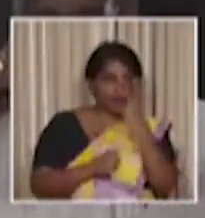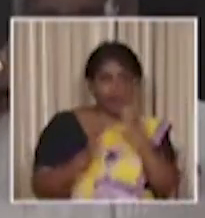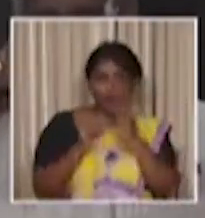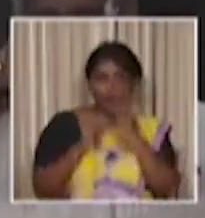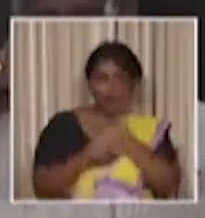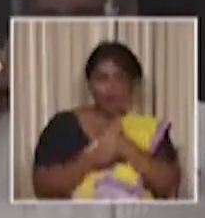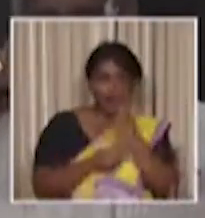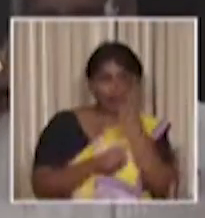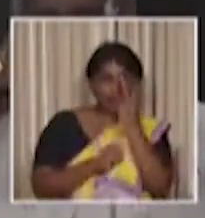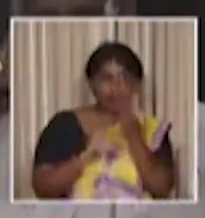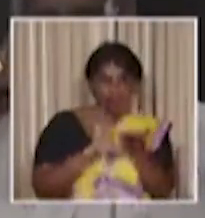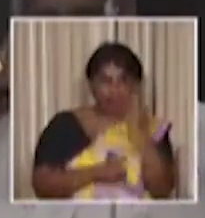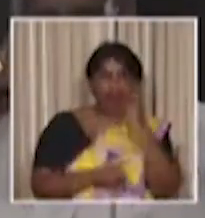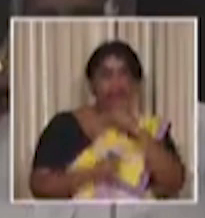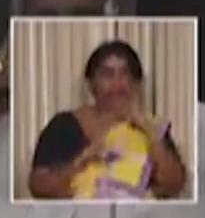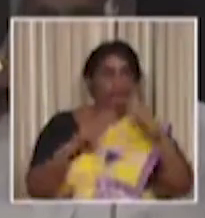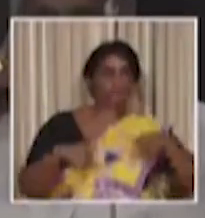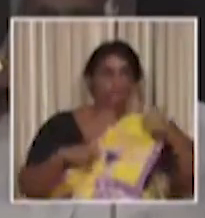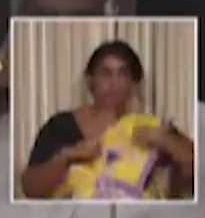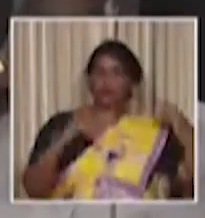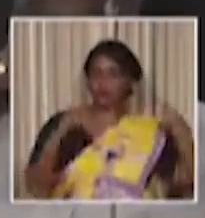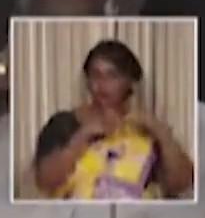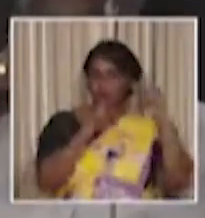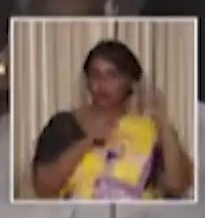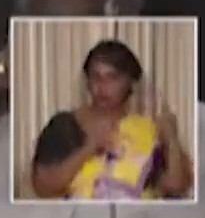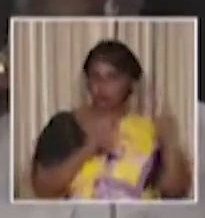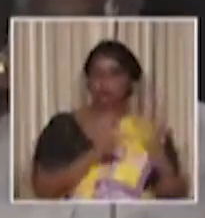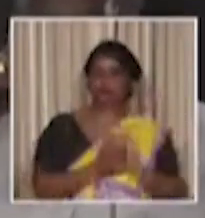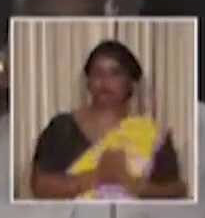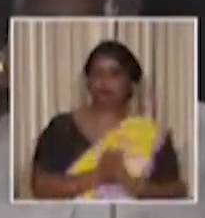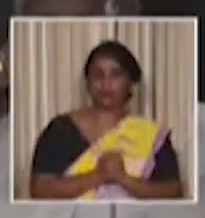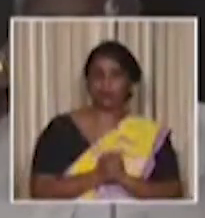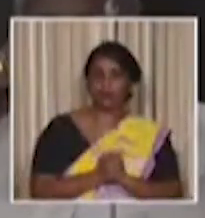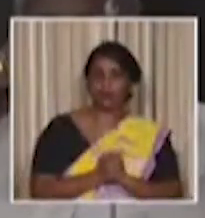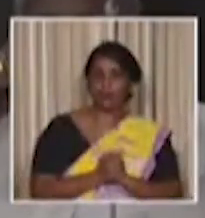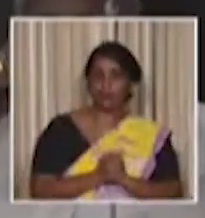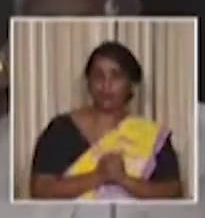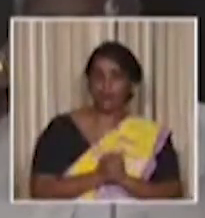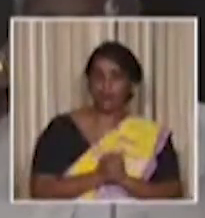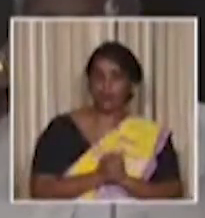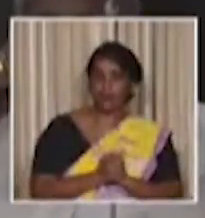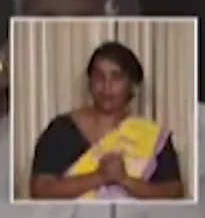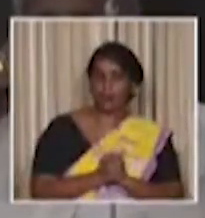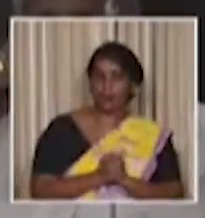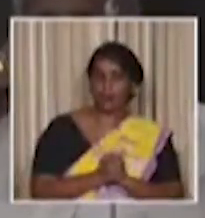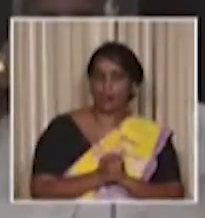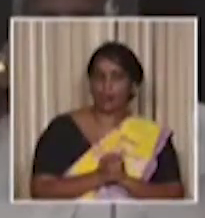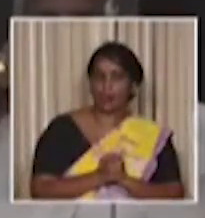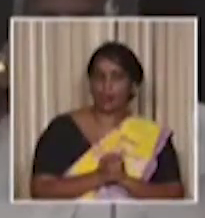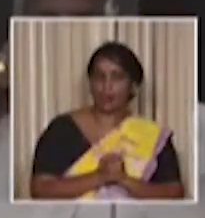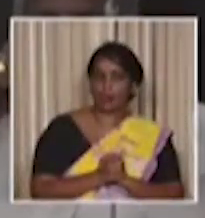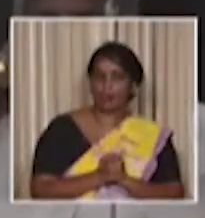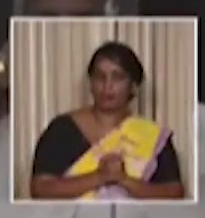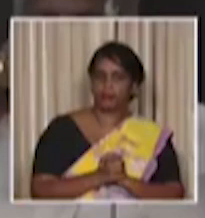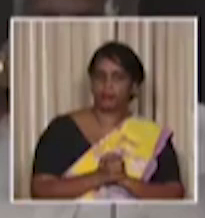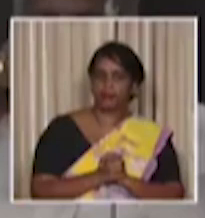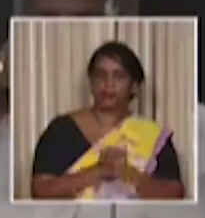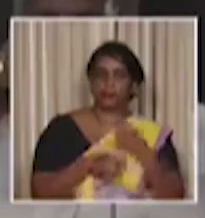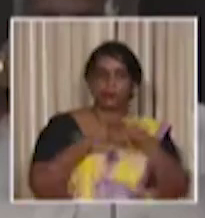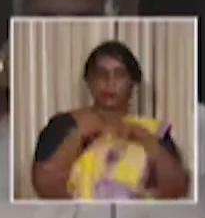අධිකරණයට යන්නේ. ඊළඟට අපි ගම්මු ඕපියම්. එහෙම නැත්නම් කැනබිස් සැටයිව.